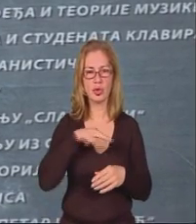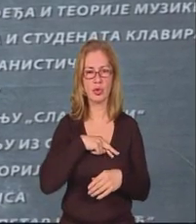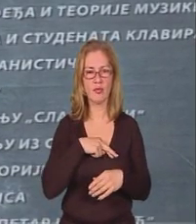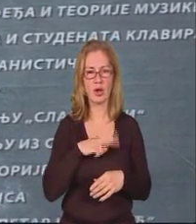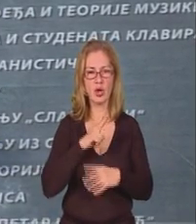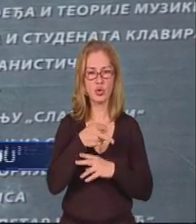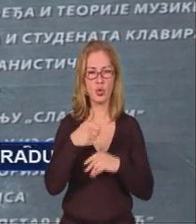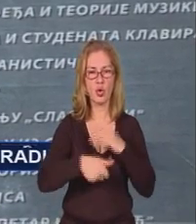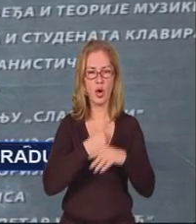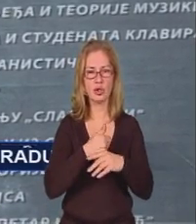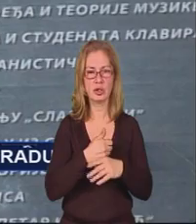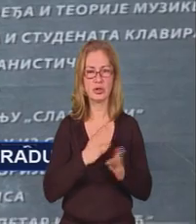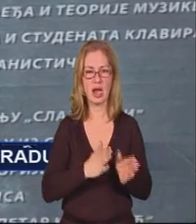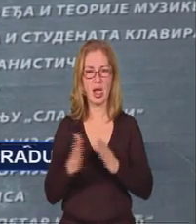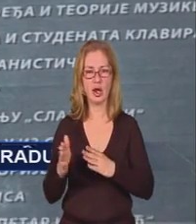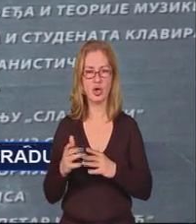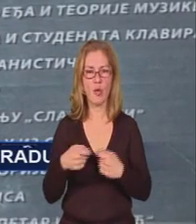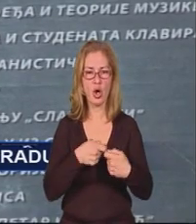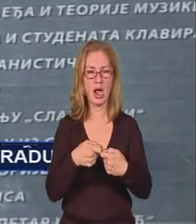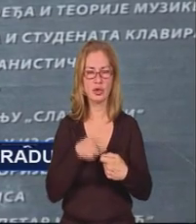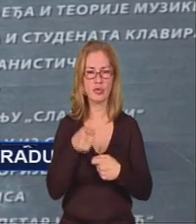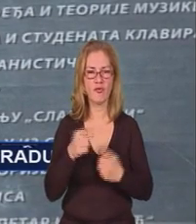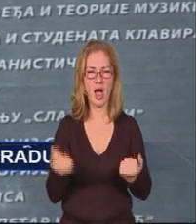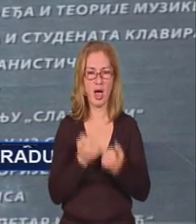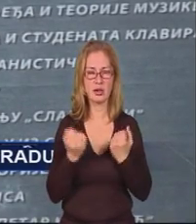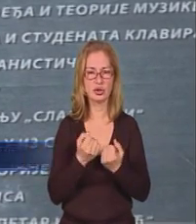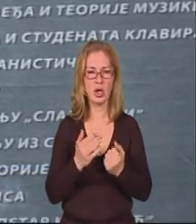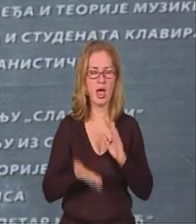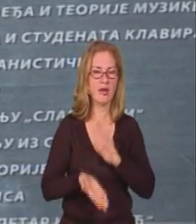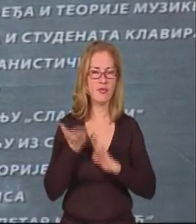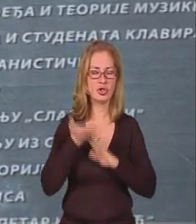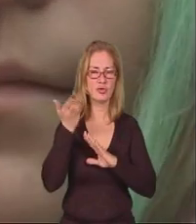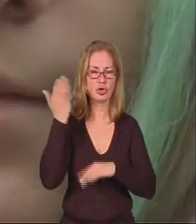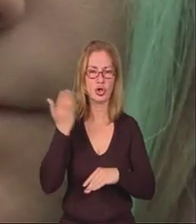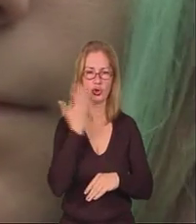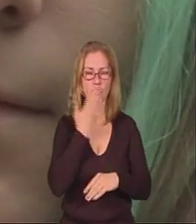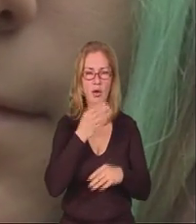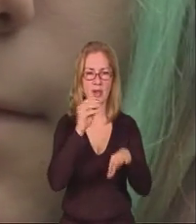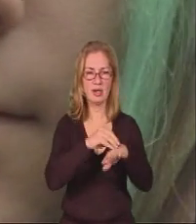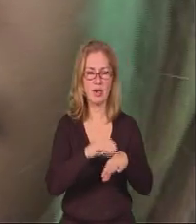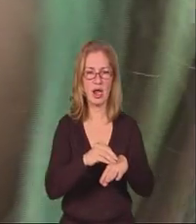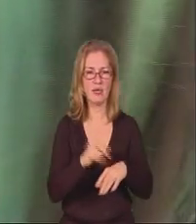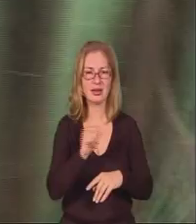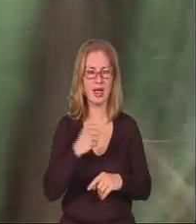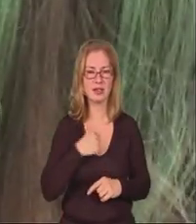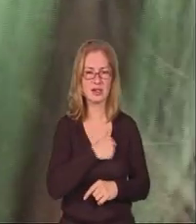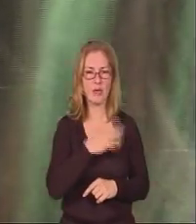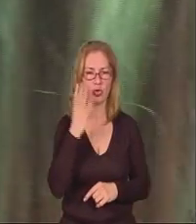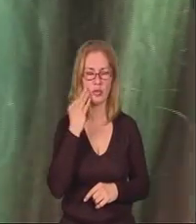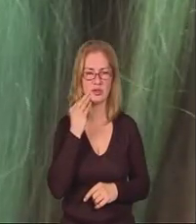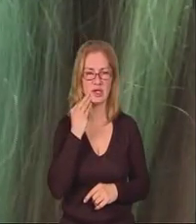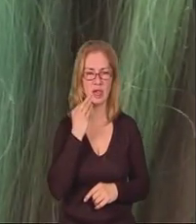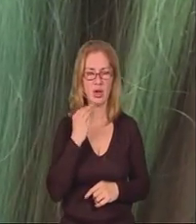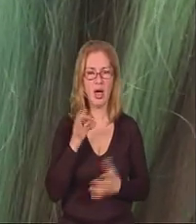drugu godinu za redom organizuje ovu akciju. Svake godine sve više škola se prijavljuje i to ne samo u Novom Sadu. Kako kaže jedan